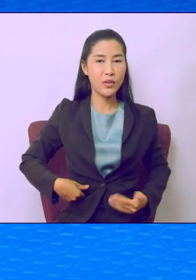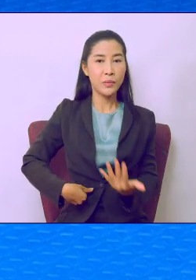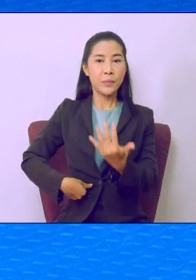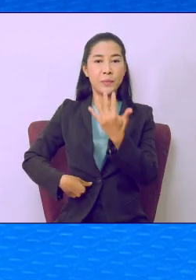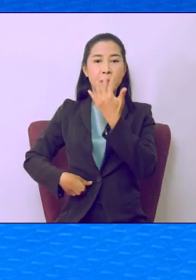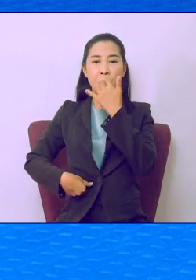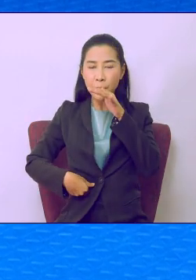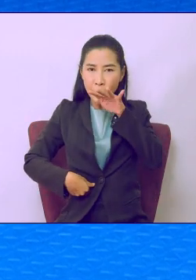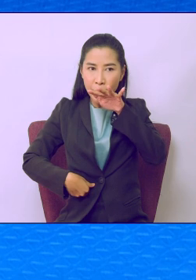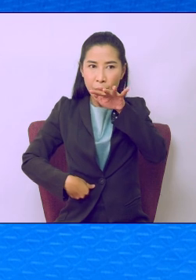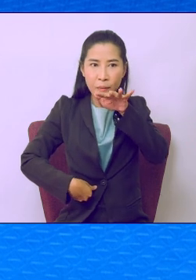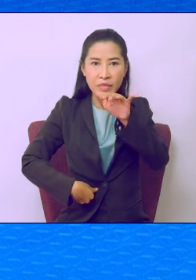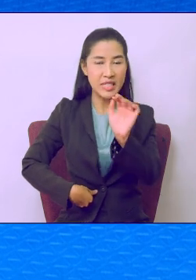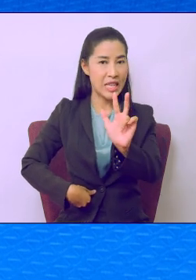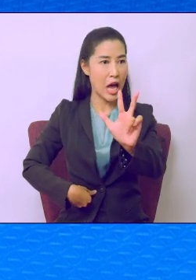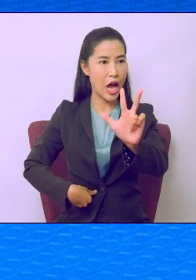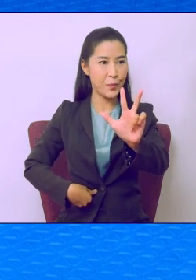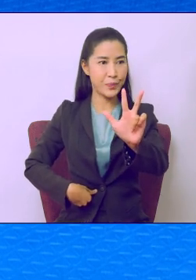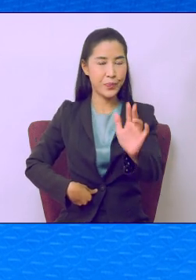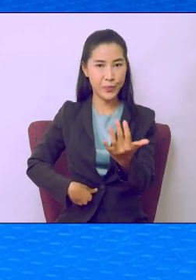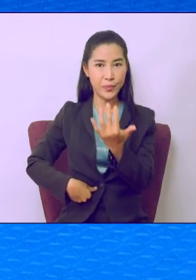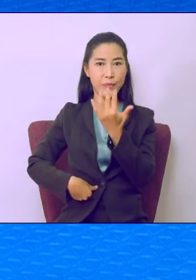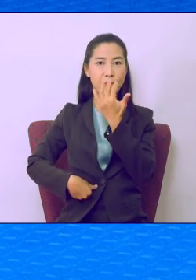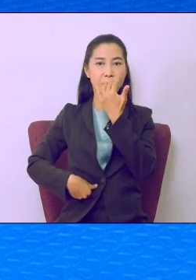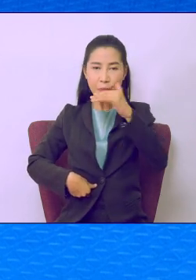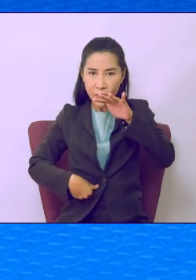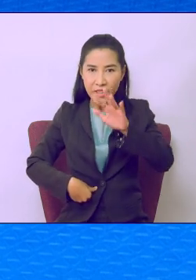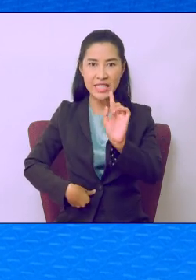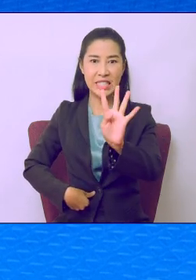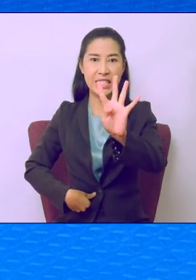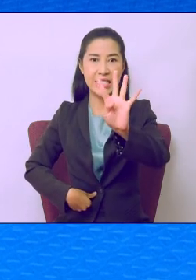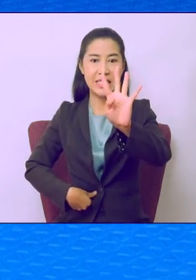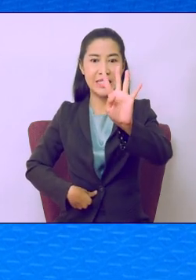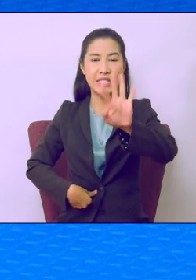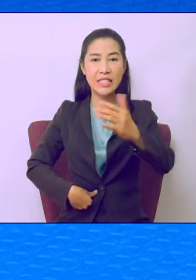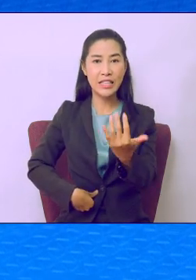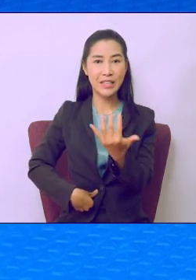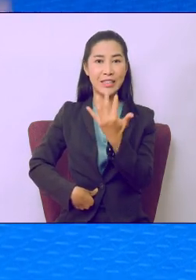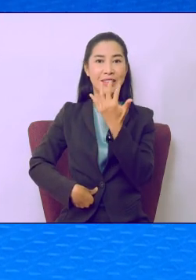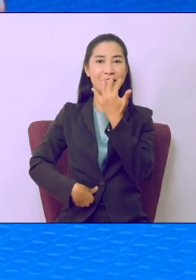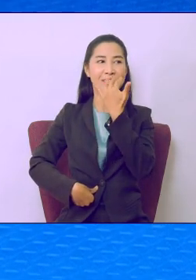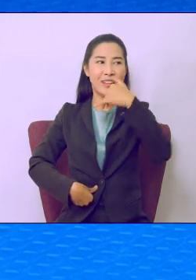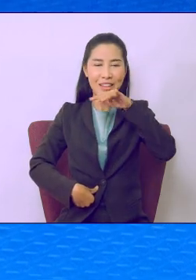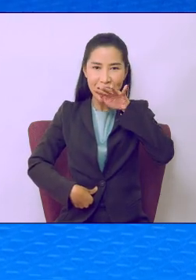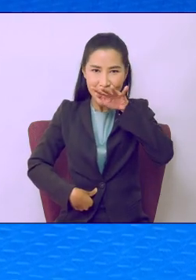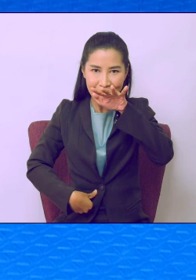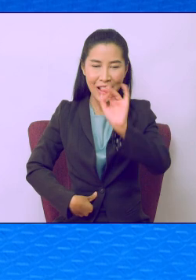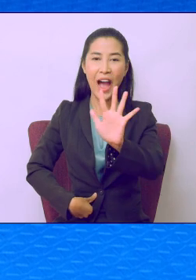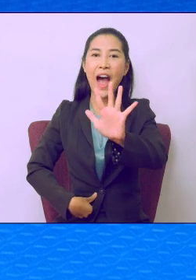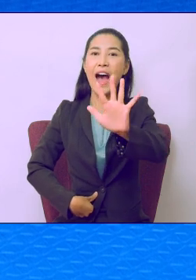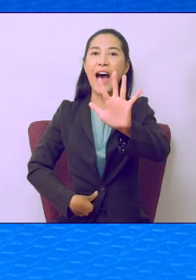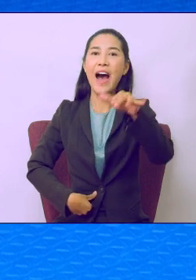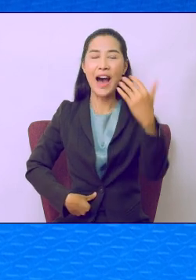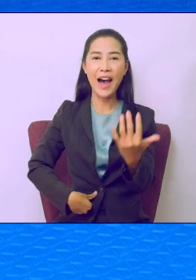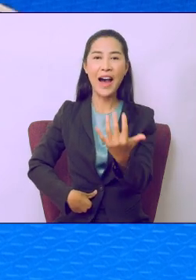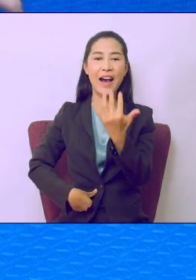หายใจเข้าครับหายใจออกครับ 3หายใจเข้าครับหายใจออกครับ 4มาหายใจเข้าครับหายใจออก